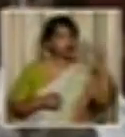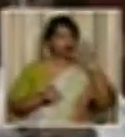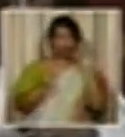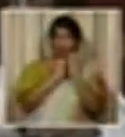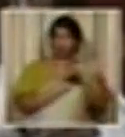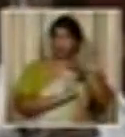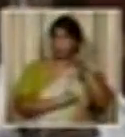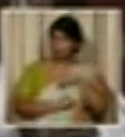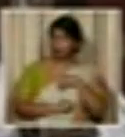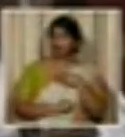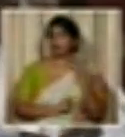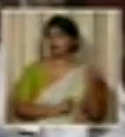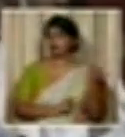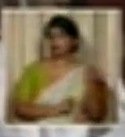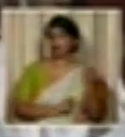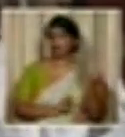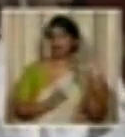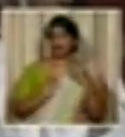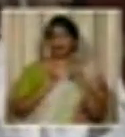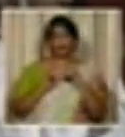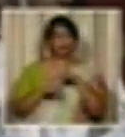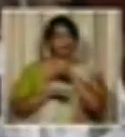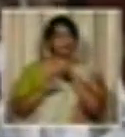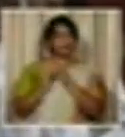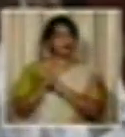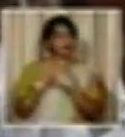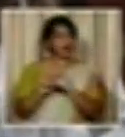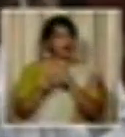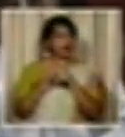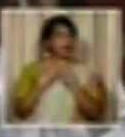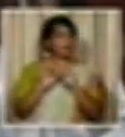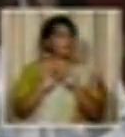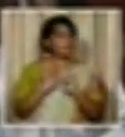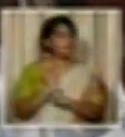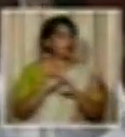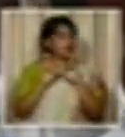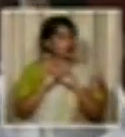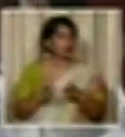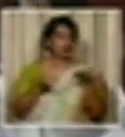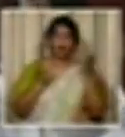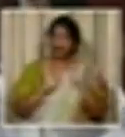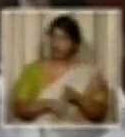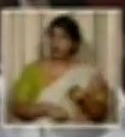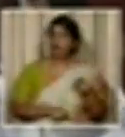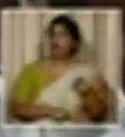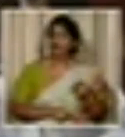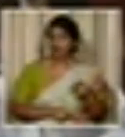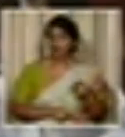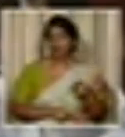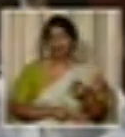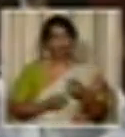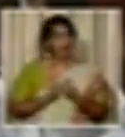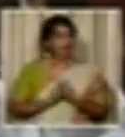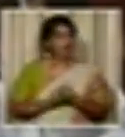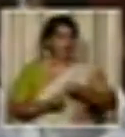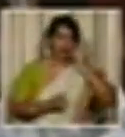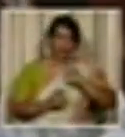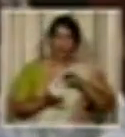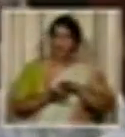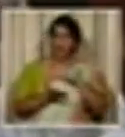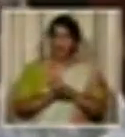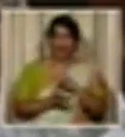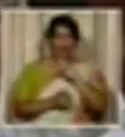පිළිගත්තද. මොකද එහෙම නැත්නම් ඔන්ලයින් පරත වගේ අන්තිමට මේක මේ මේ කඩිමුඩියේ සම්මත කරලා